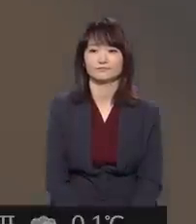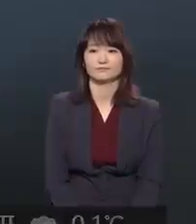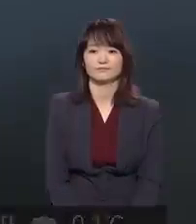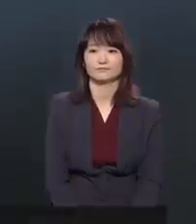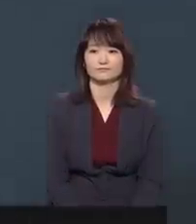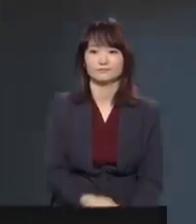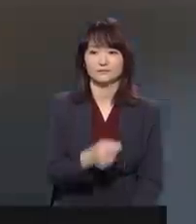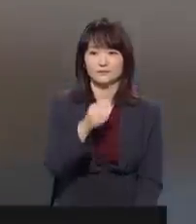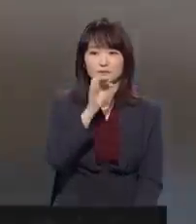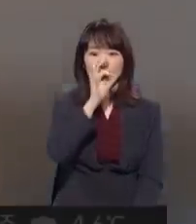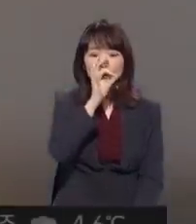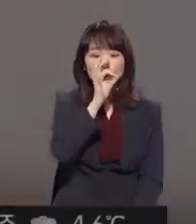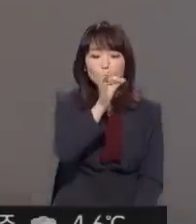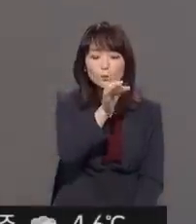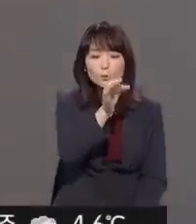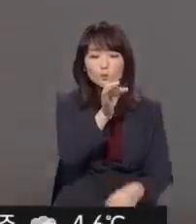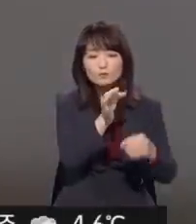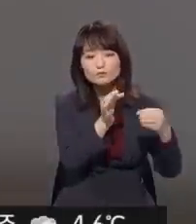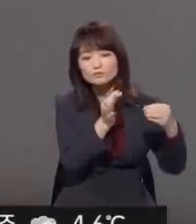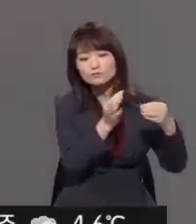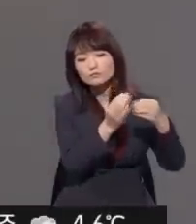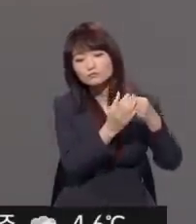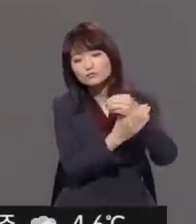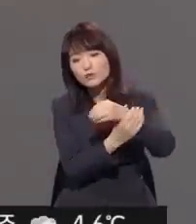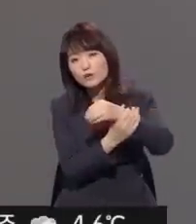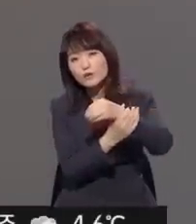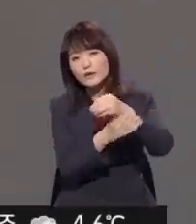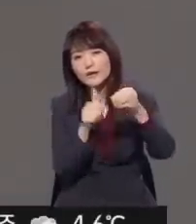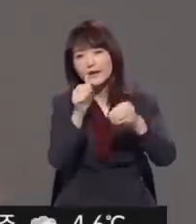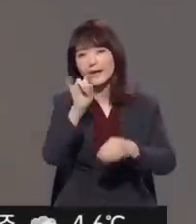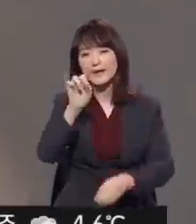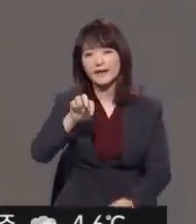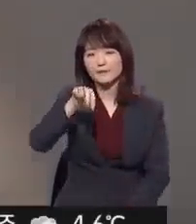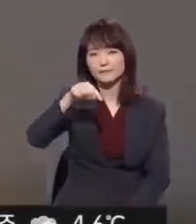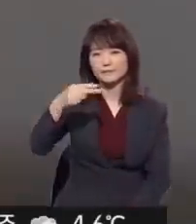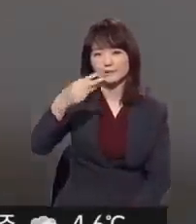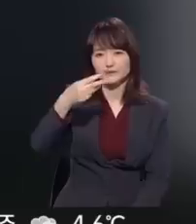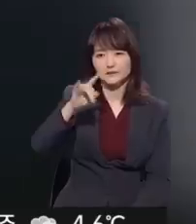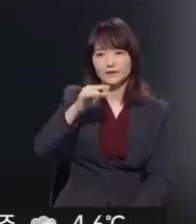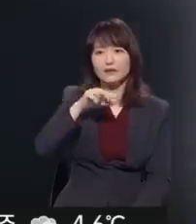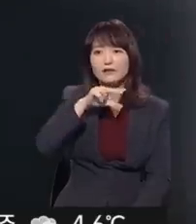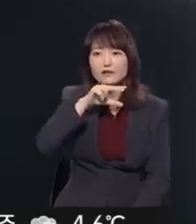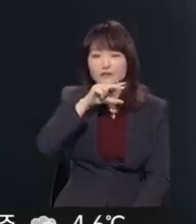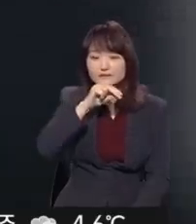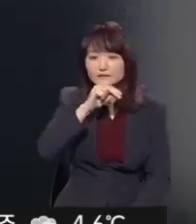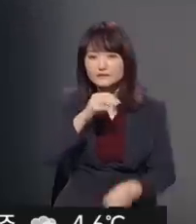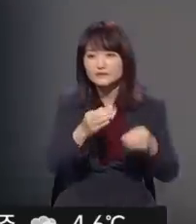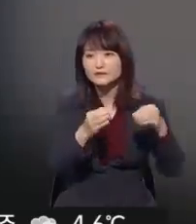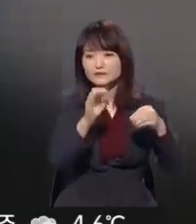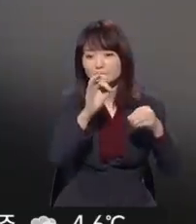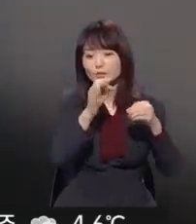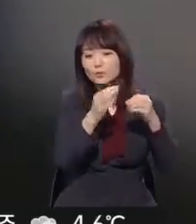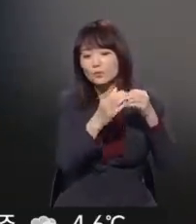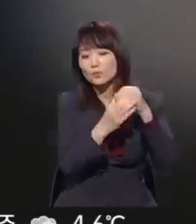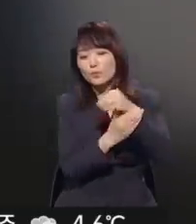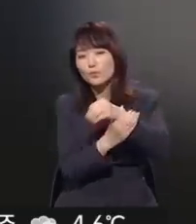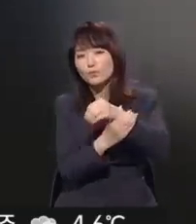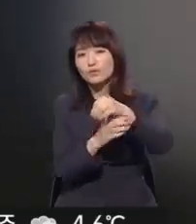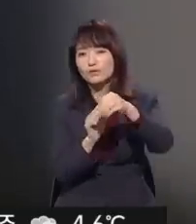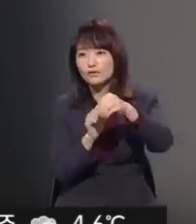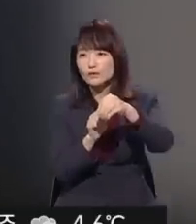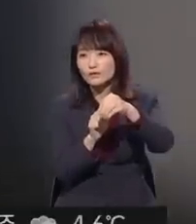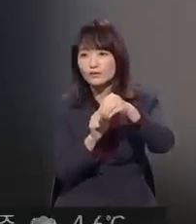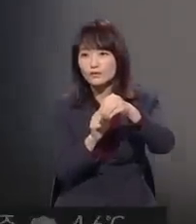작은 구멍에서 모습을 드러낸 건 다름 아닌 햄스터입니다. 고개를 빼꼼 내미는 햄스터 모습이 나왔어? 너무 사랑스럽죠?